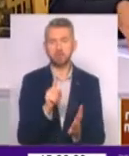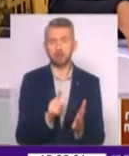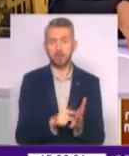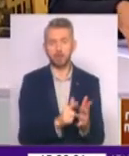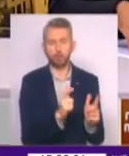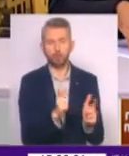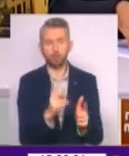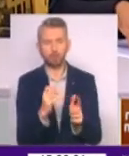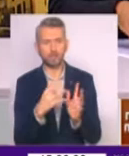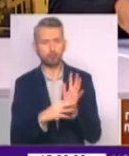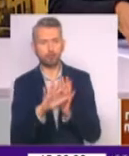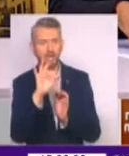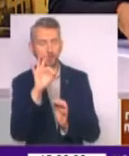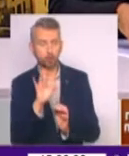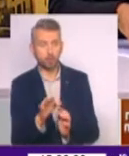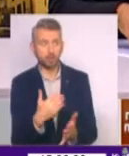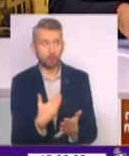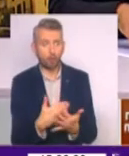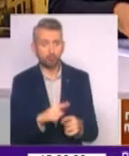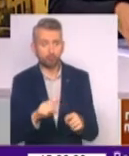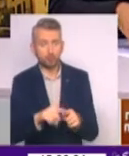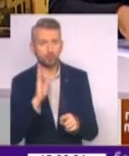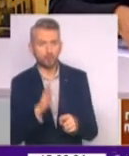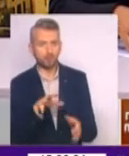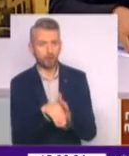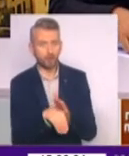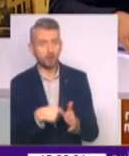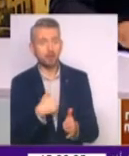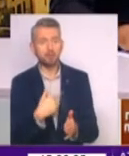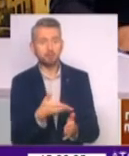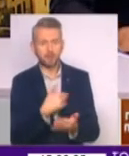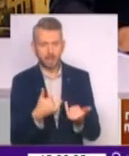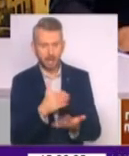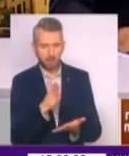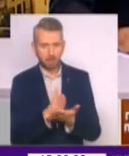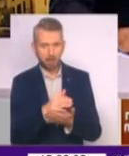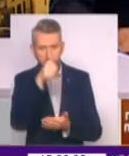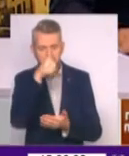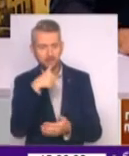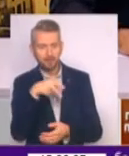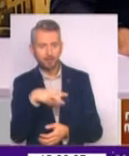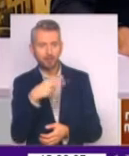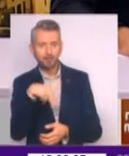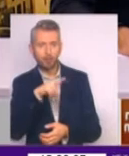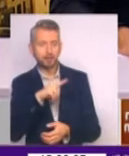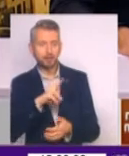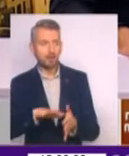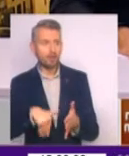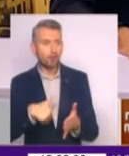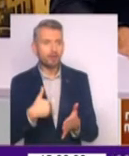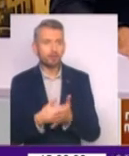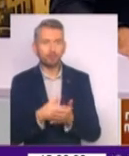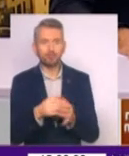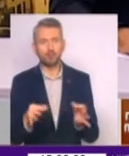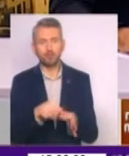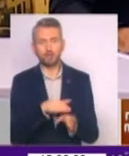на 95% і вона ось-ось буде впроваджена. Ми зараз маємо листопад, у нас нічого з цієї концепції, на превеликий жаль, ще не